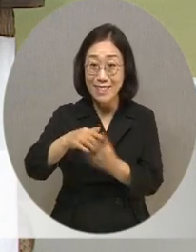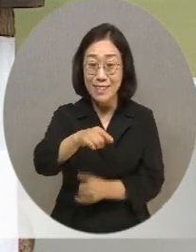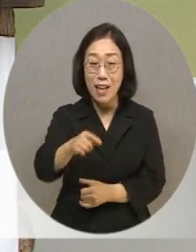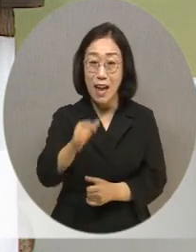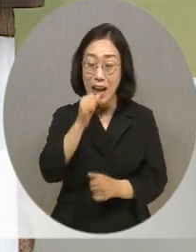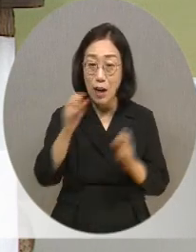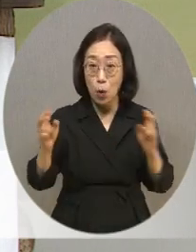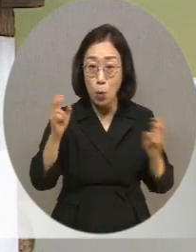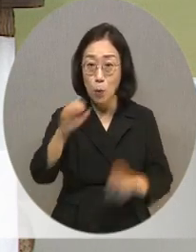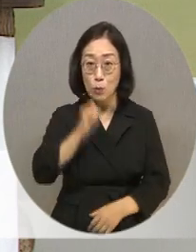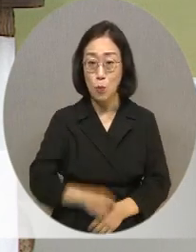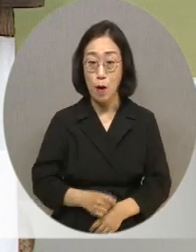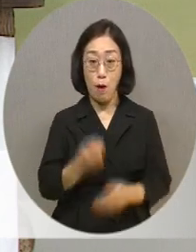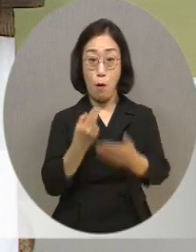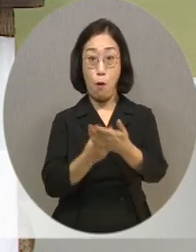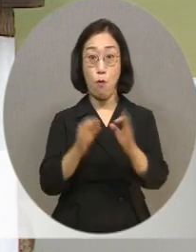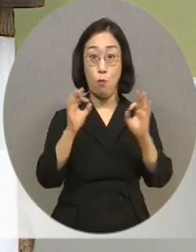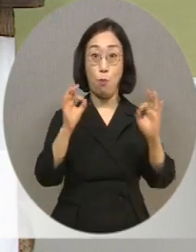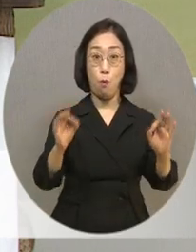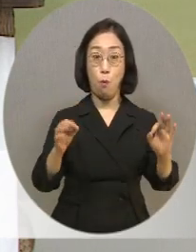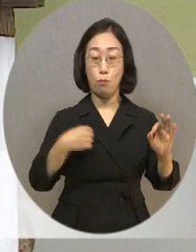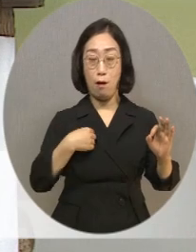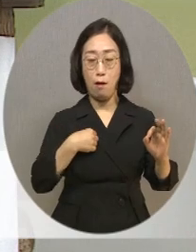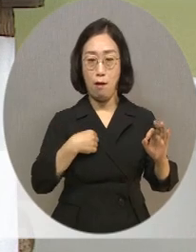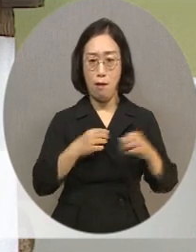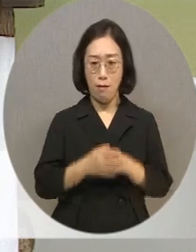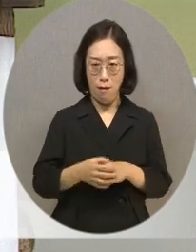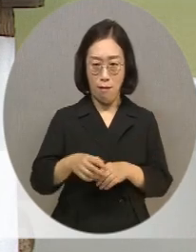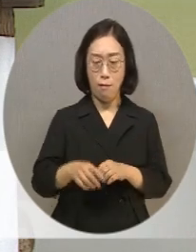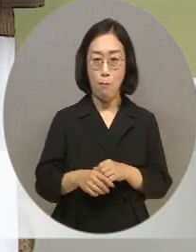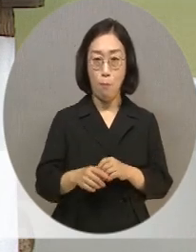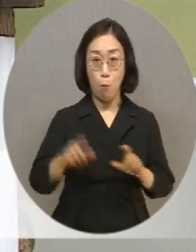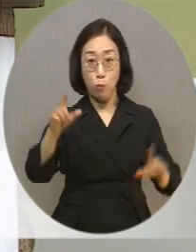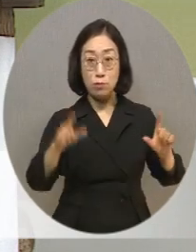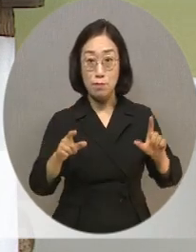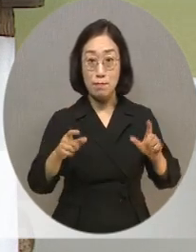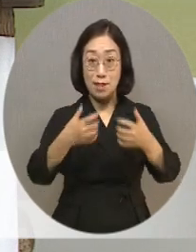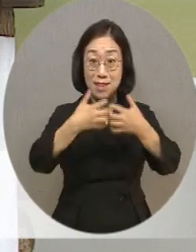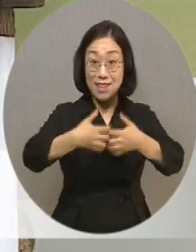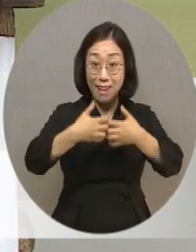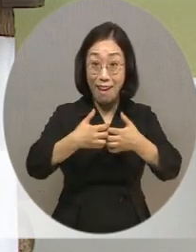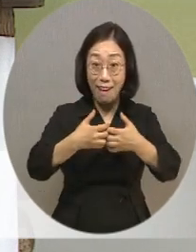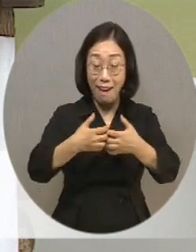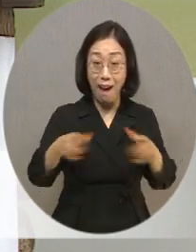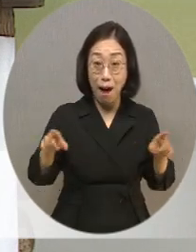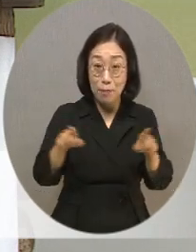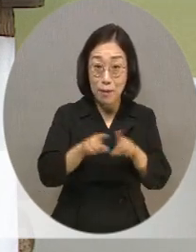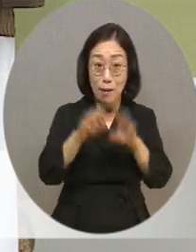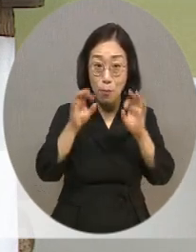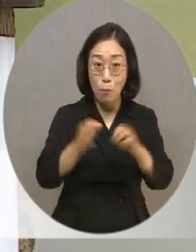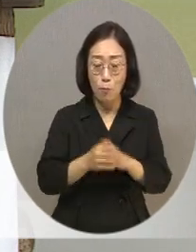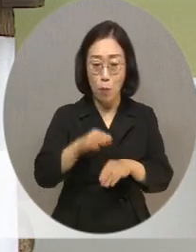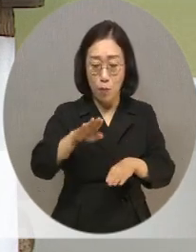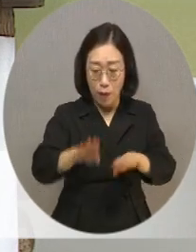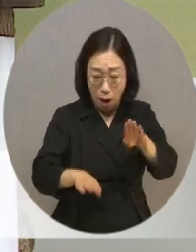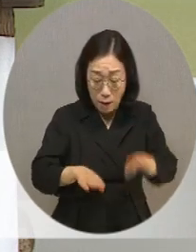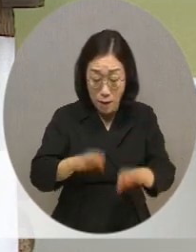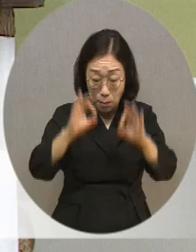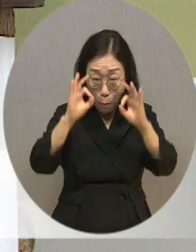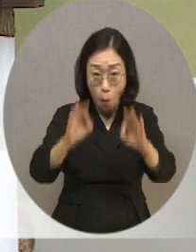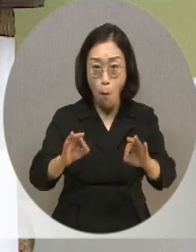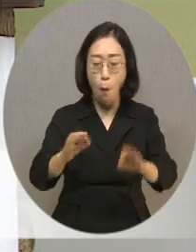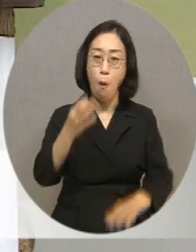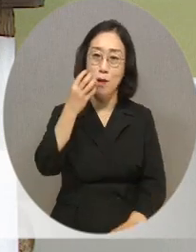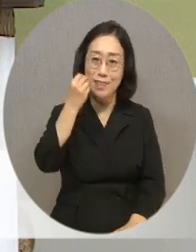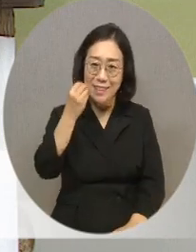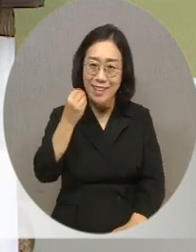좋아하잖아요. 그래서 거울에 비친 자기가 이제 로봇을 착용한 모습을 보고 또 그리고 이제 두 다리가 움직이는 걸 보고